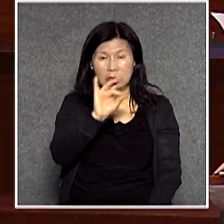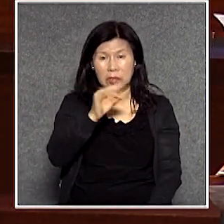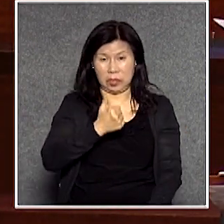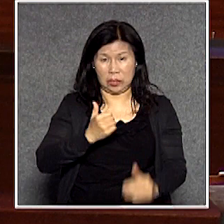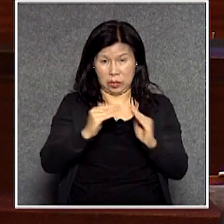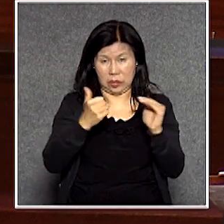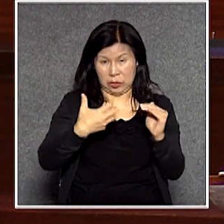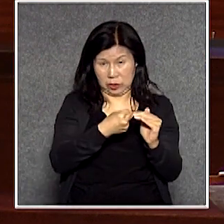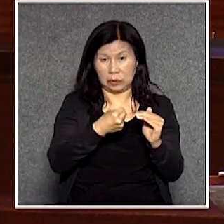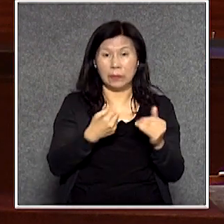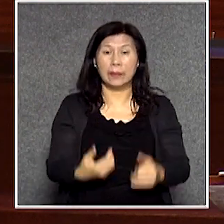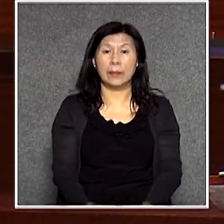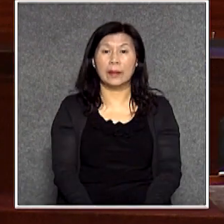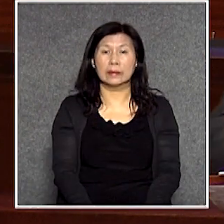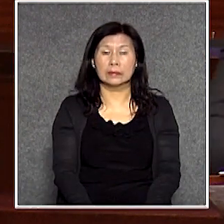咧，即係。